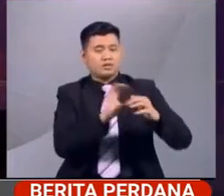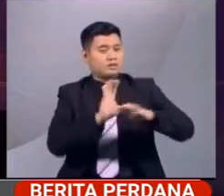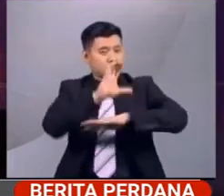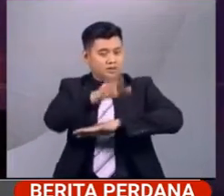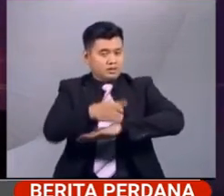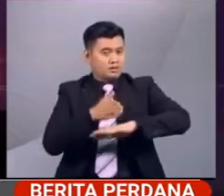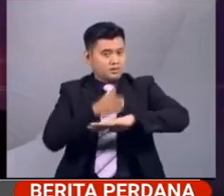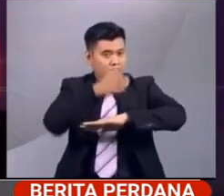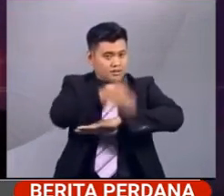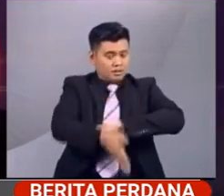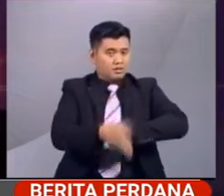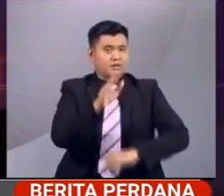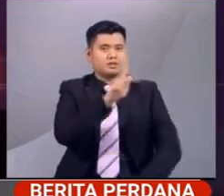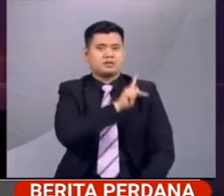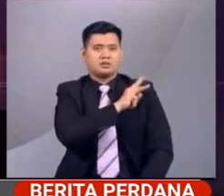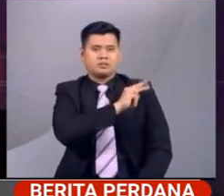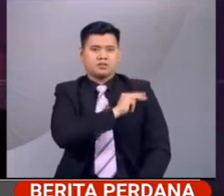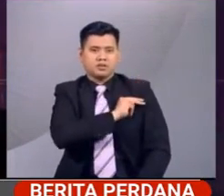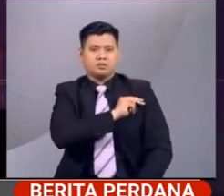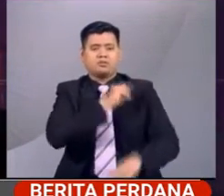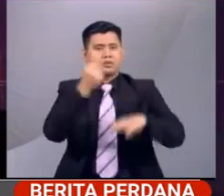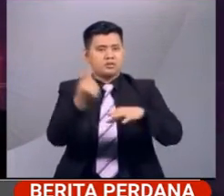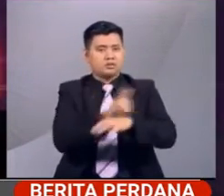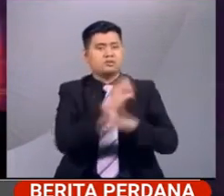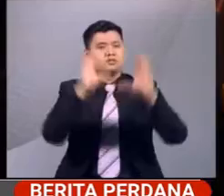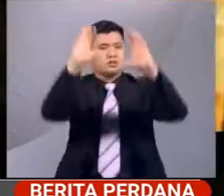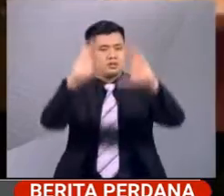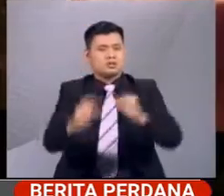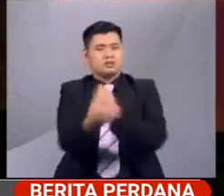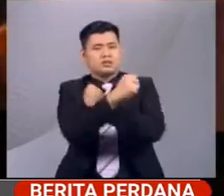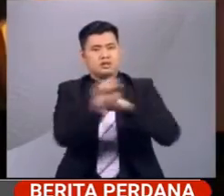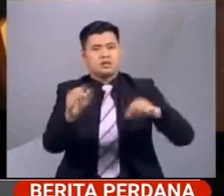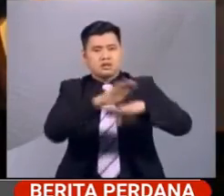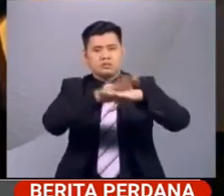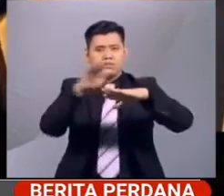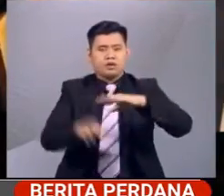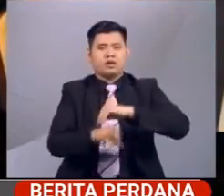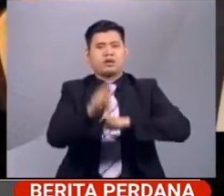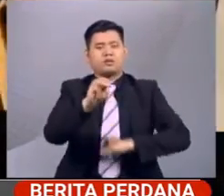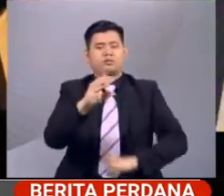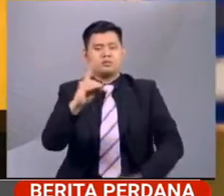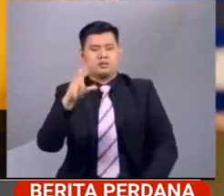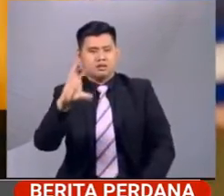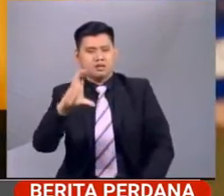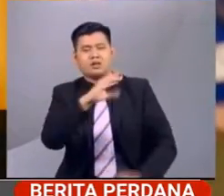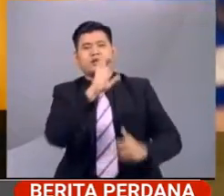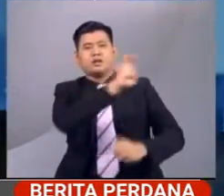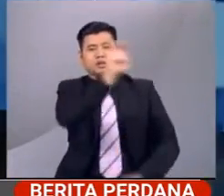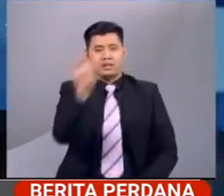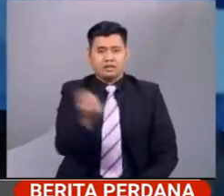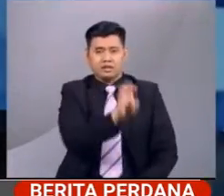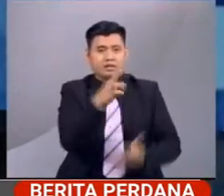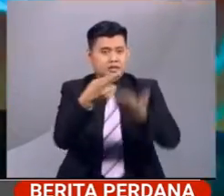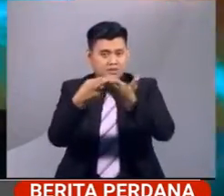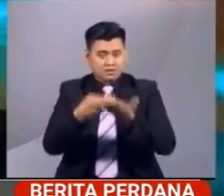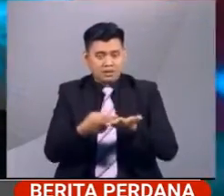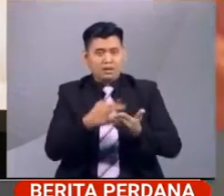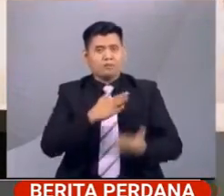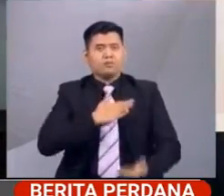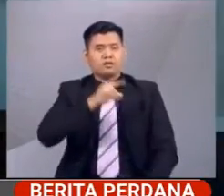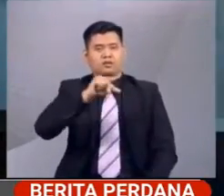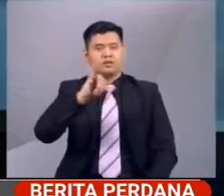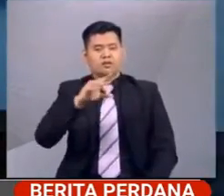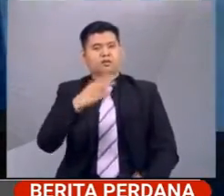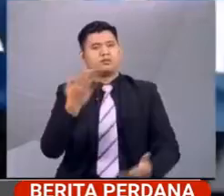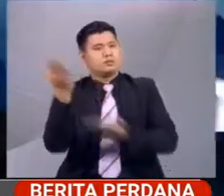ditawarkan kepada beliau menggunakan platform sedih Adele di bawah mdx yaitu I rezeki dan Glow menjadi Magic service dan